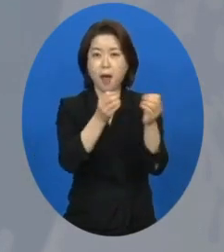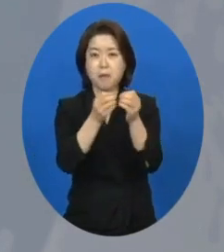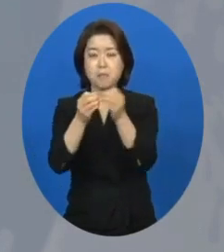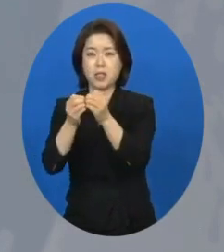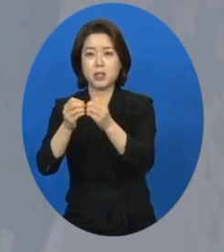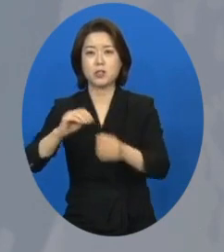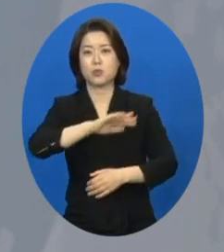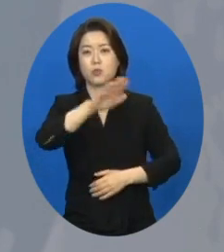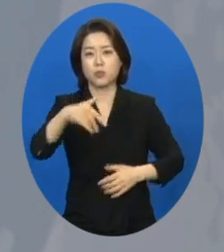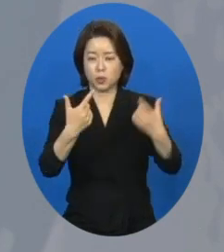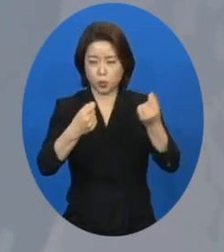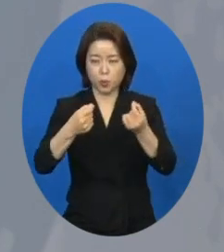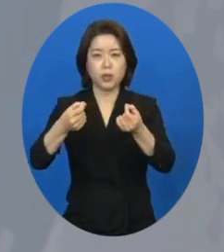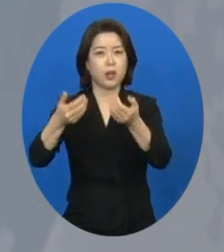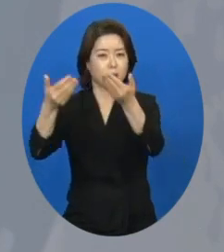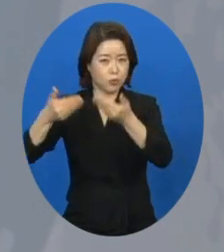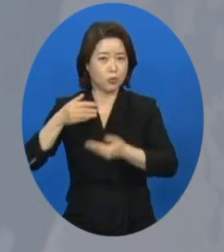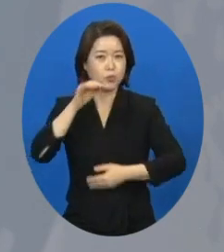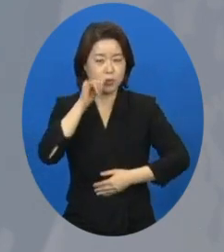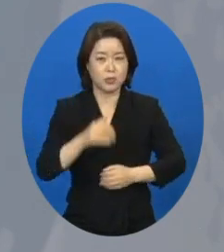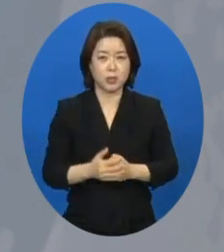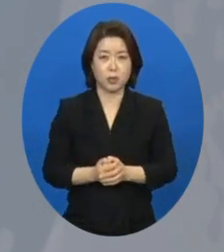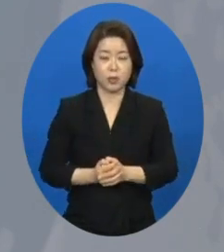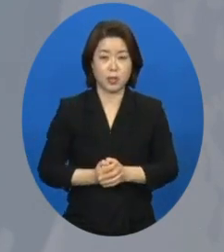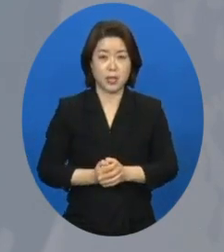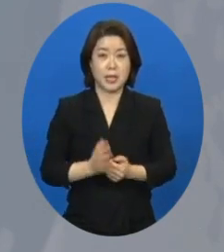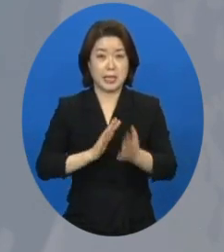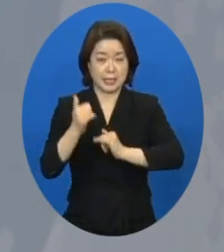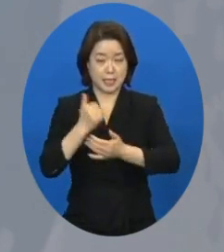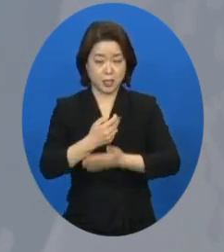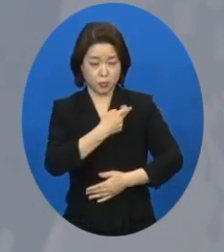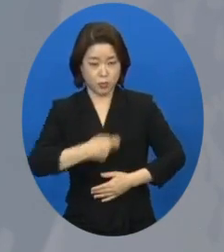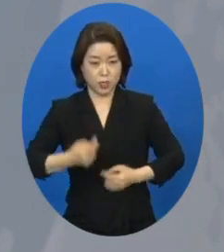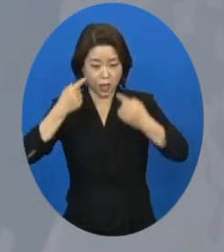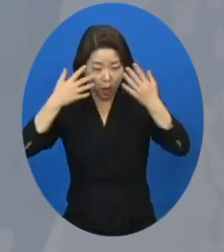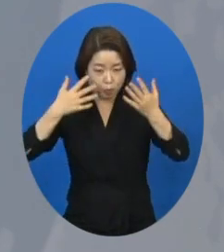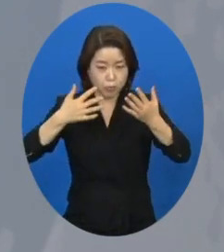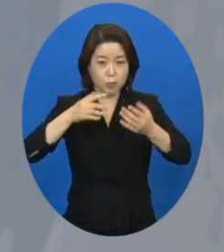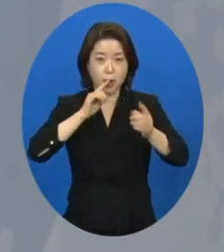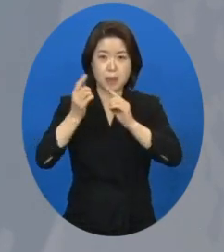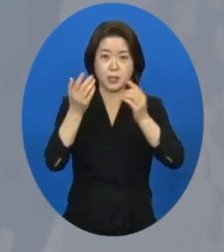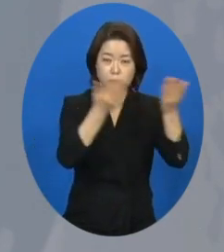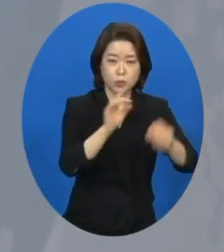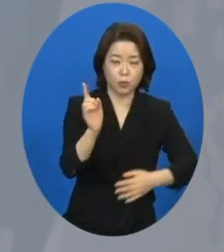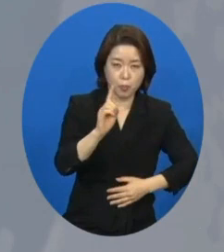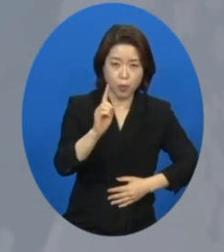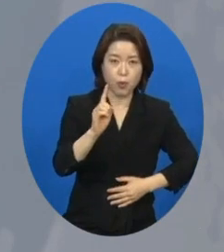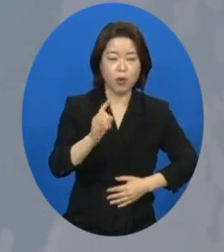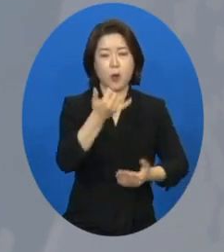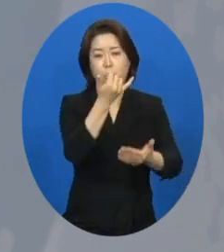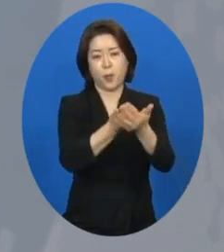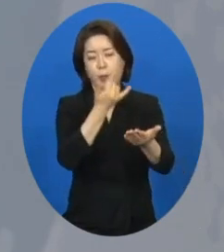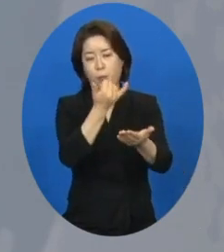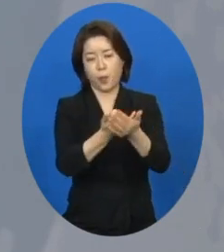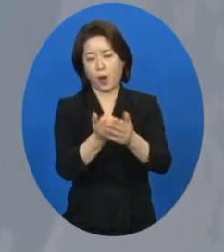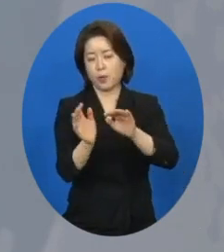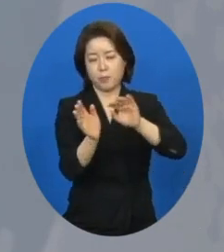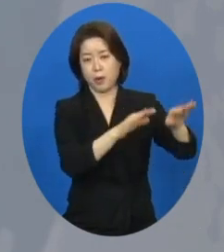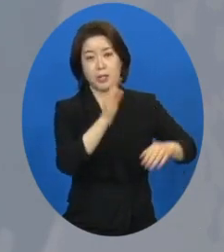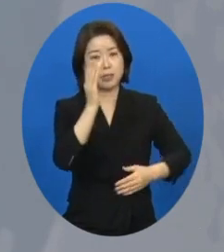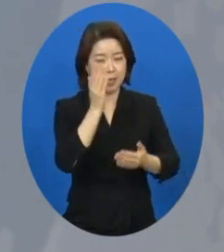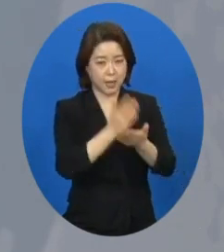있습니다. 예수님은 제자들에게 분명히 약속하기를 고아로 버려두지 않겠다. 반드시 다시